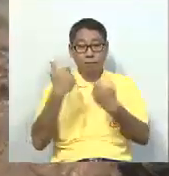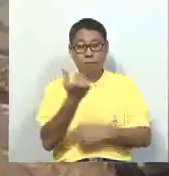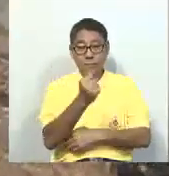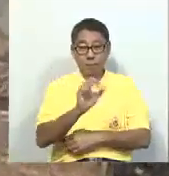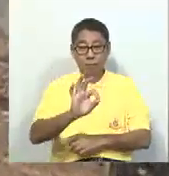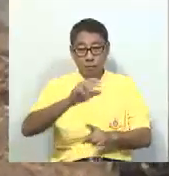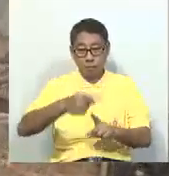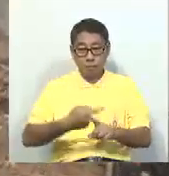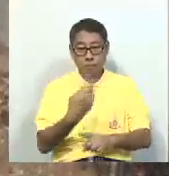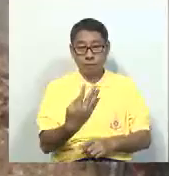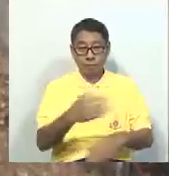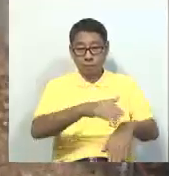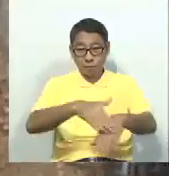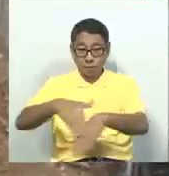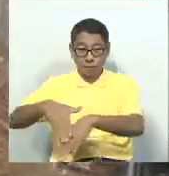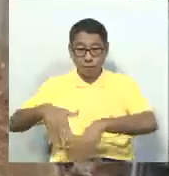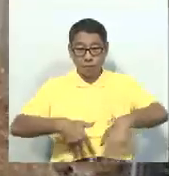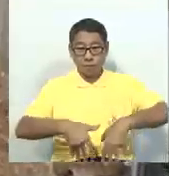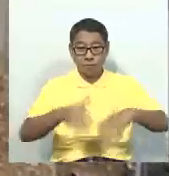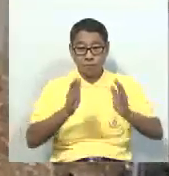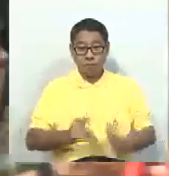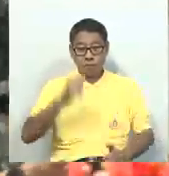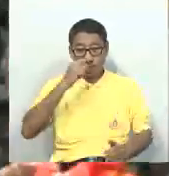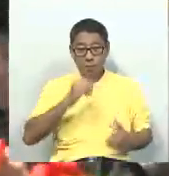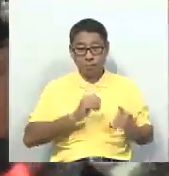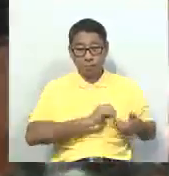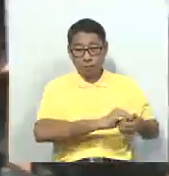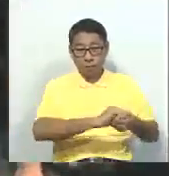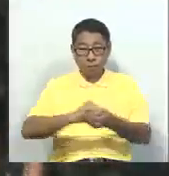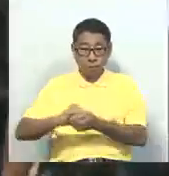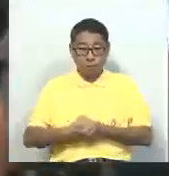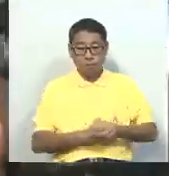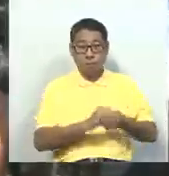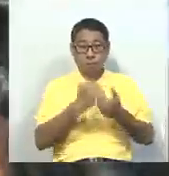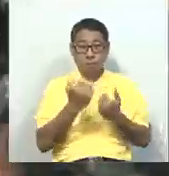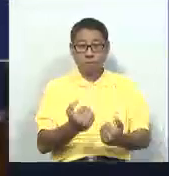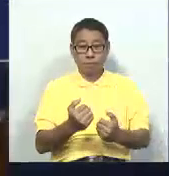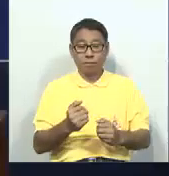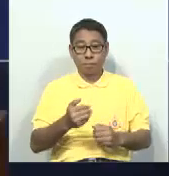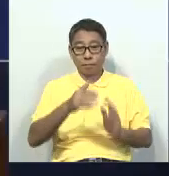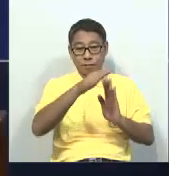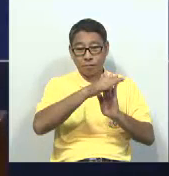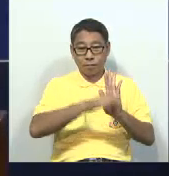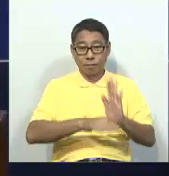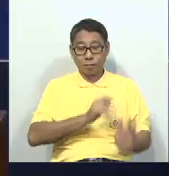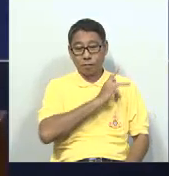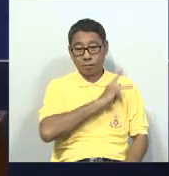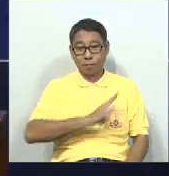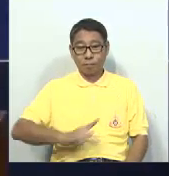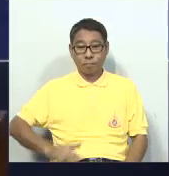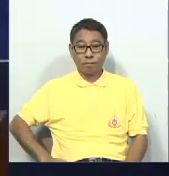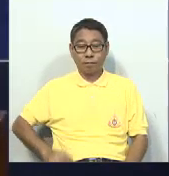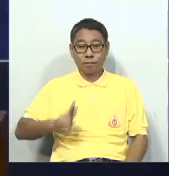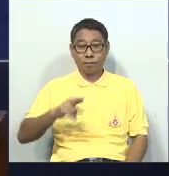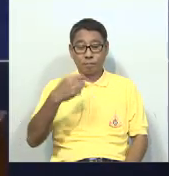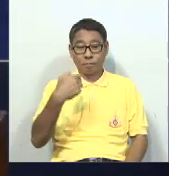ายนค่ะจึงขอเชิญชวนประชาชนชาวไทยหลอมรวมใจมุ่งไปสู่พระราชพิธีบรมราชาภิเษกซึ่งถือเป็นม